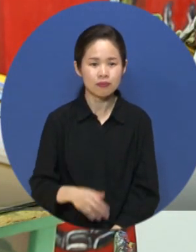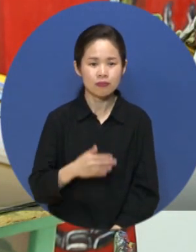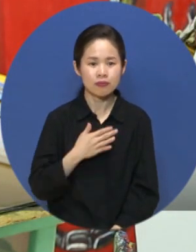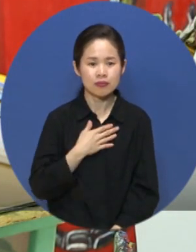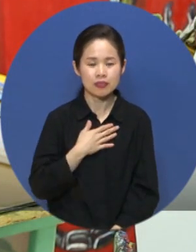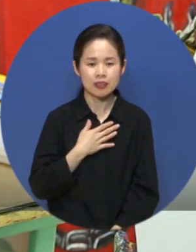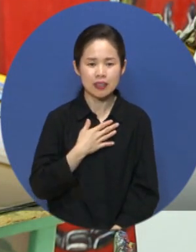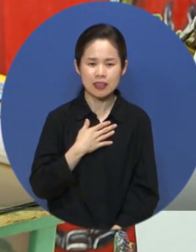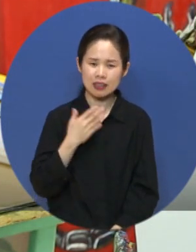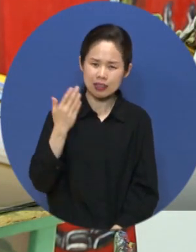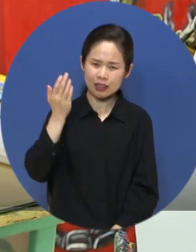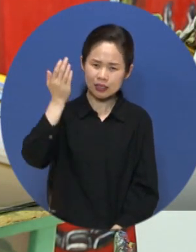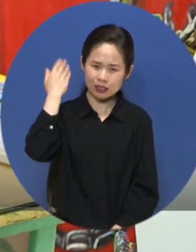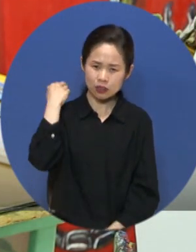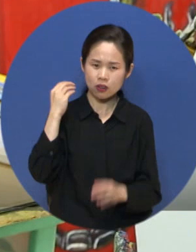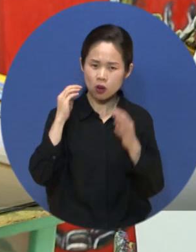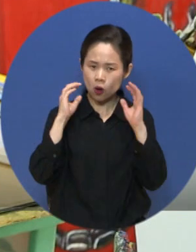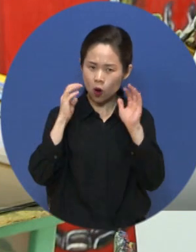저에서